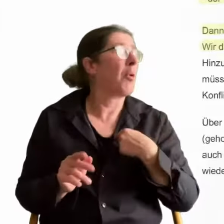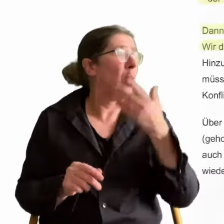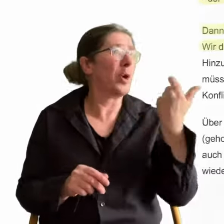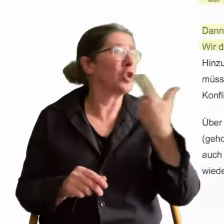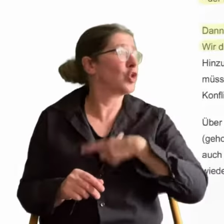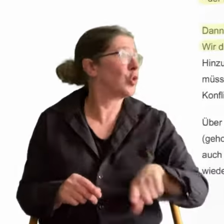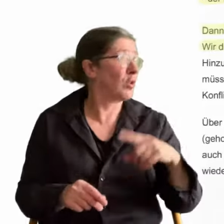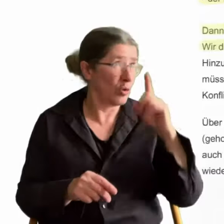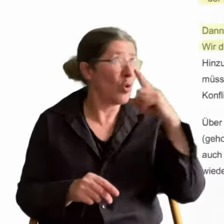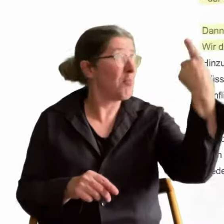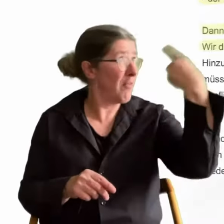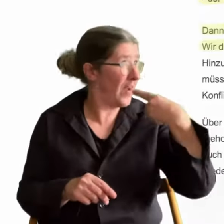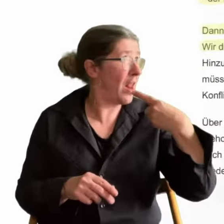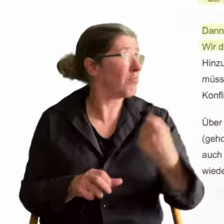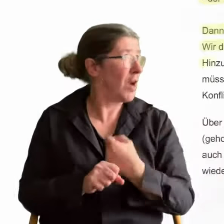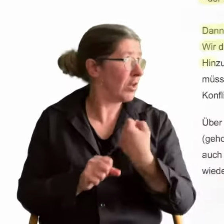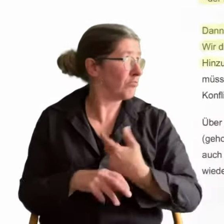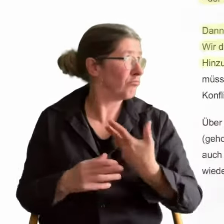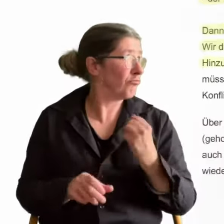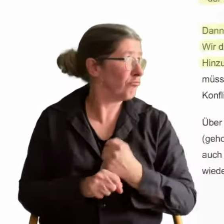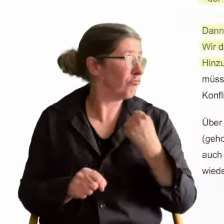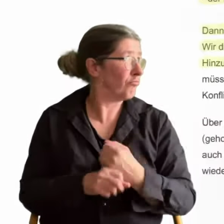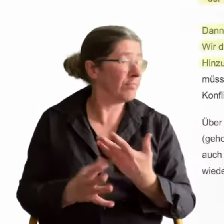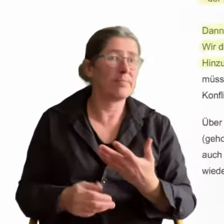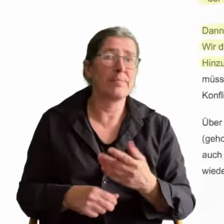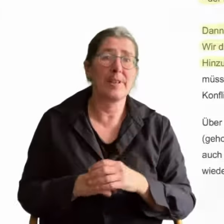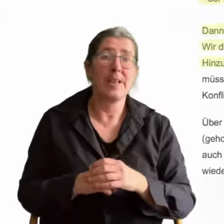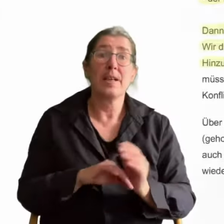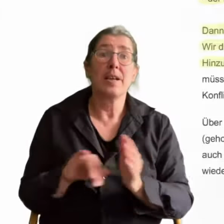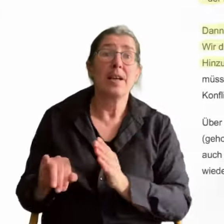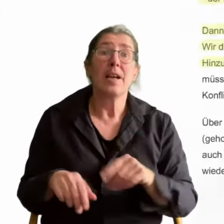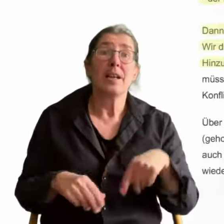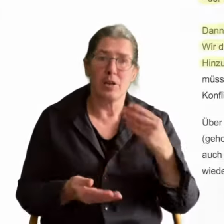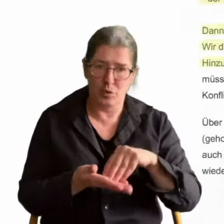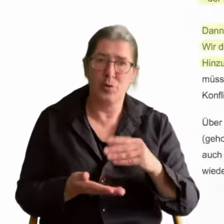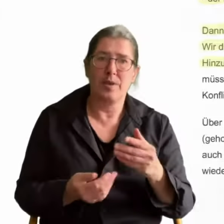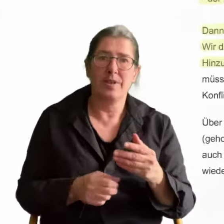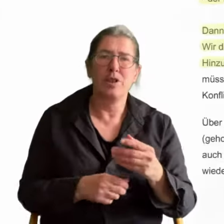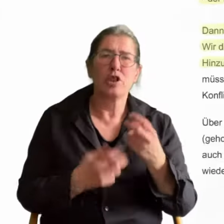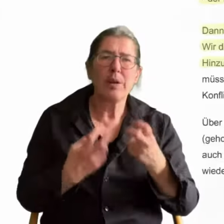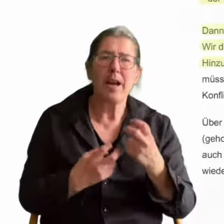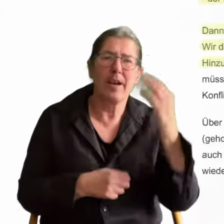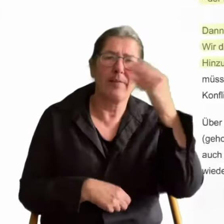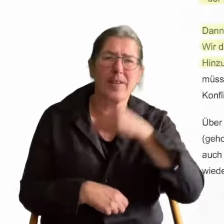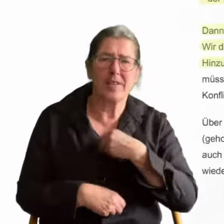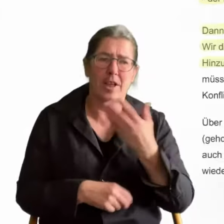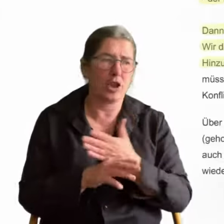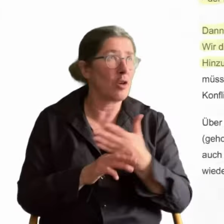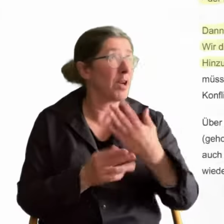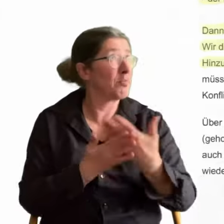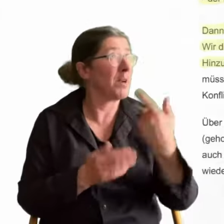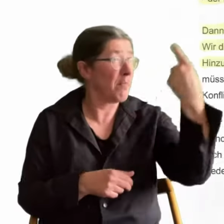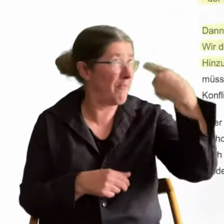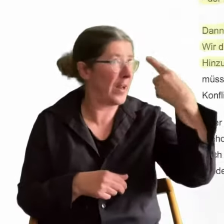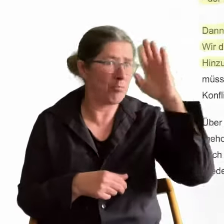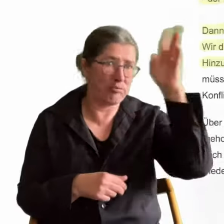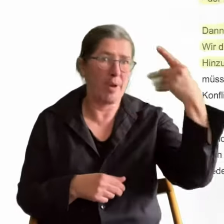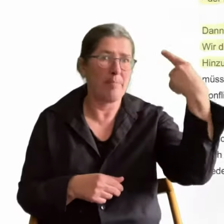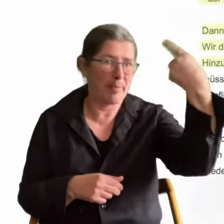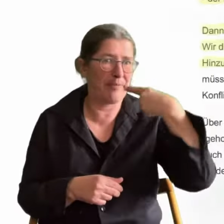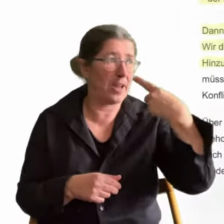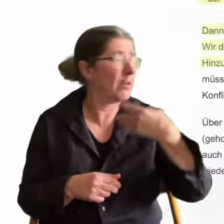doch bloß den befehl ausgeführt dazu kommen dann ganz schwere gewissensentscheidung also wenn ich jetzt zum beispiel nicht bereit bin diesem befehl zu